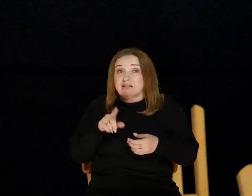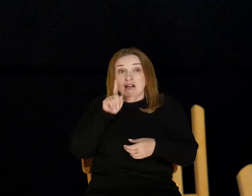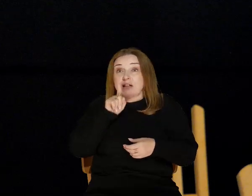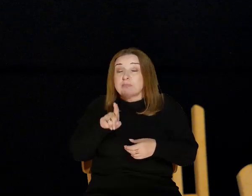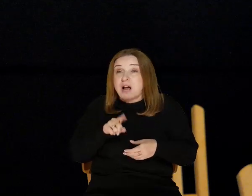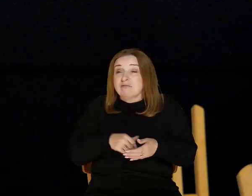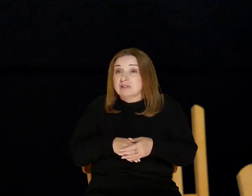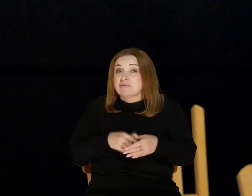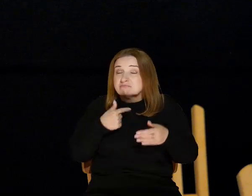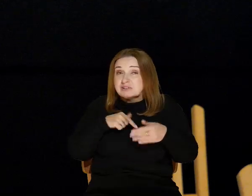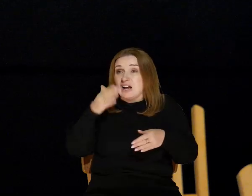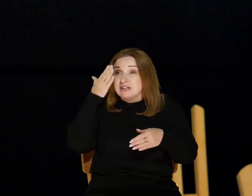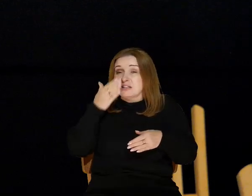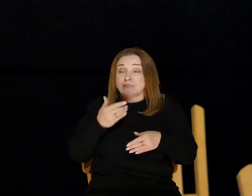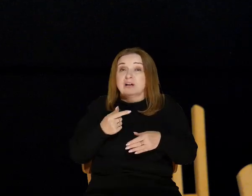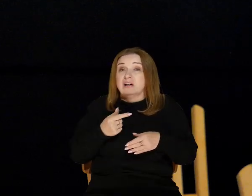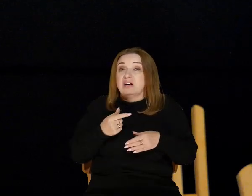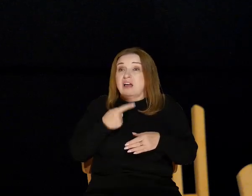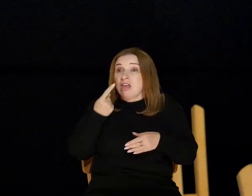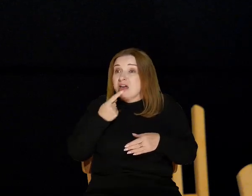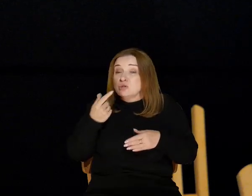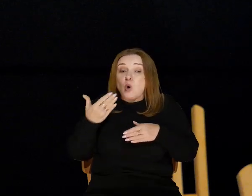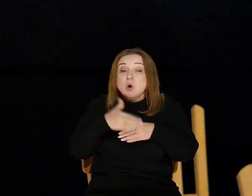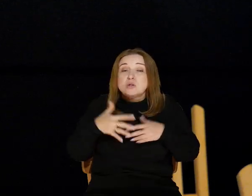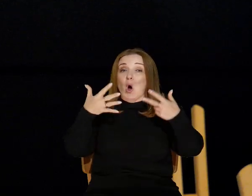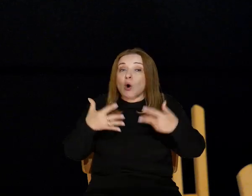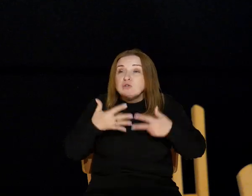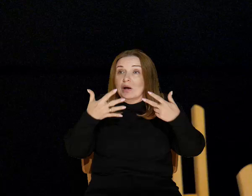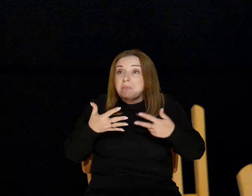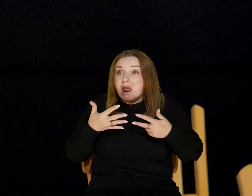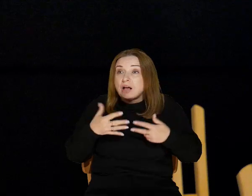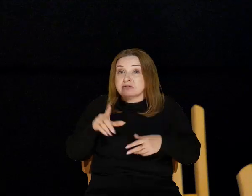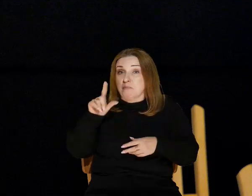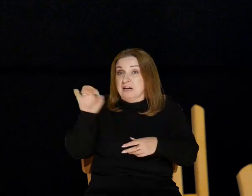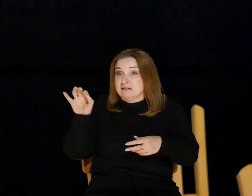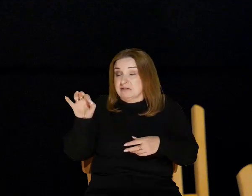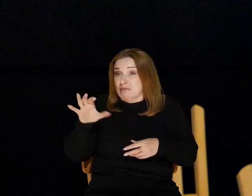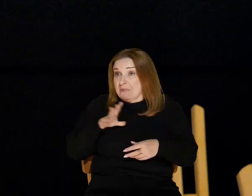naprawdę... Przypomina mi zupełnie język, który znamy z czasów ostatnich 8 lat rządów Zjednoczonej Prawicy.